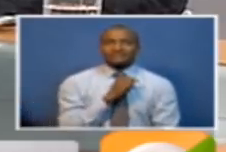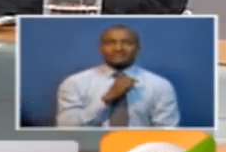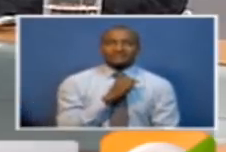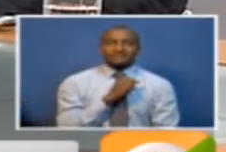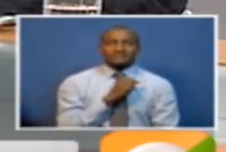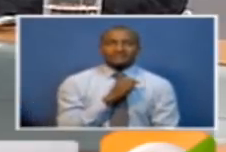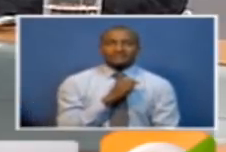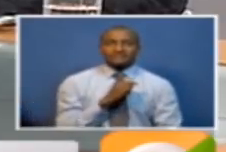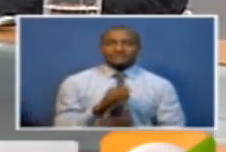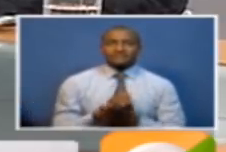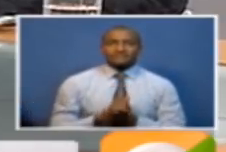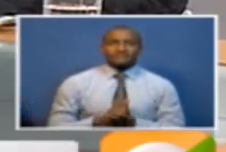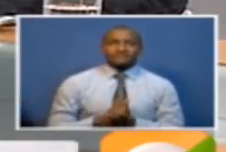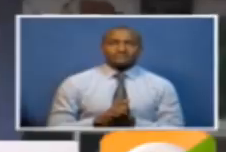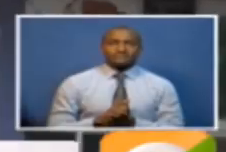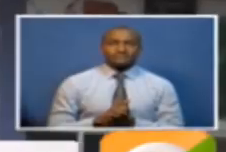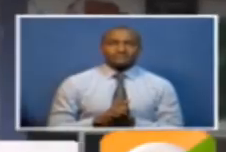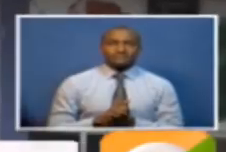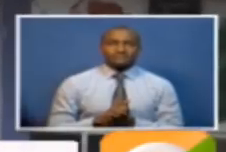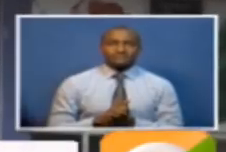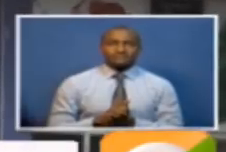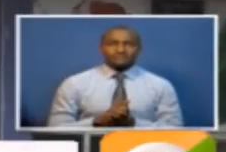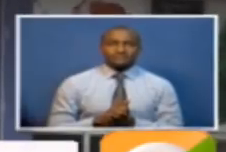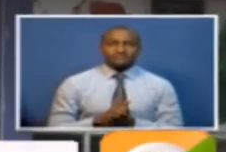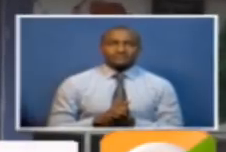tena umetimia.